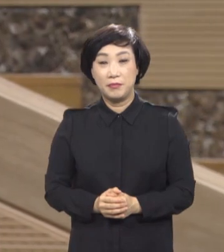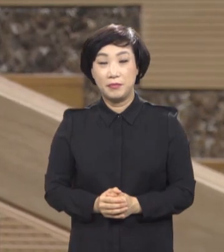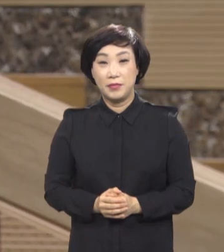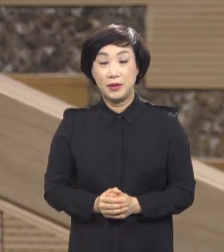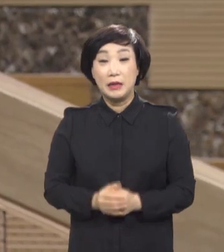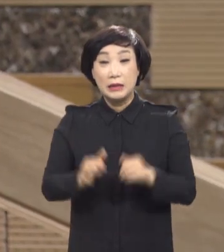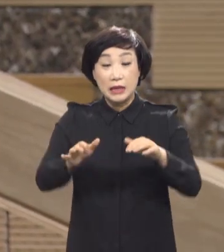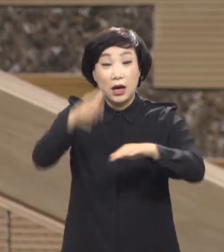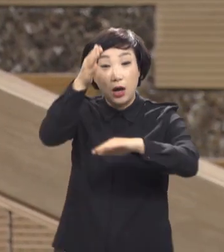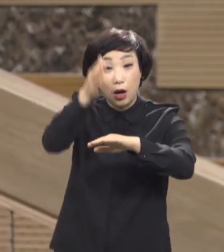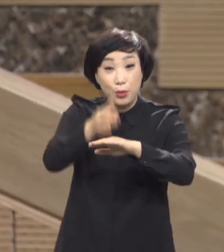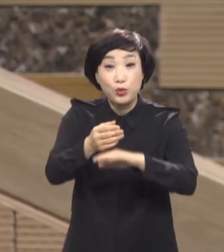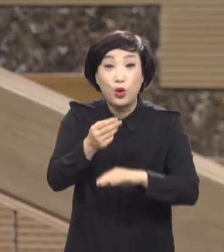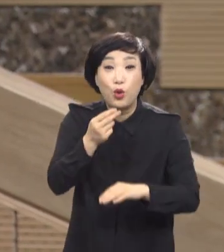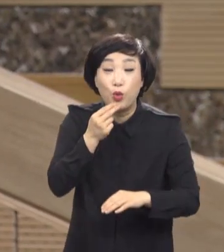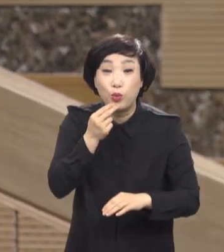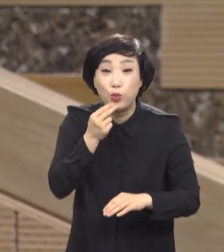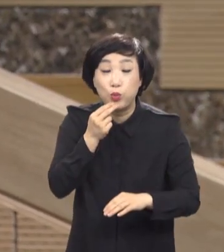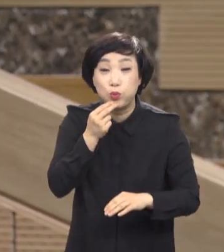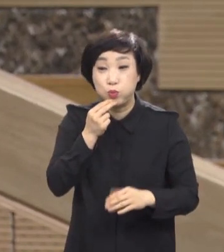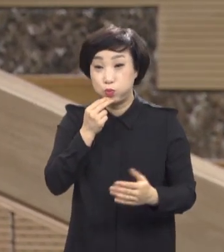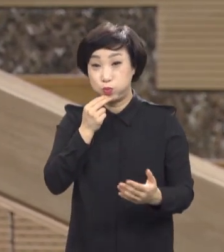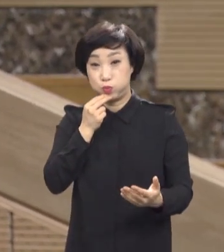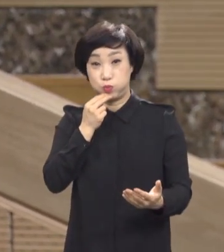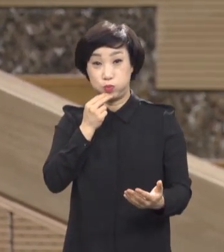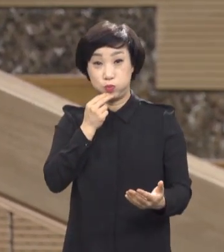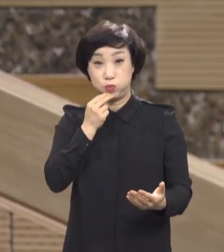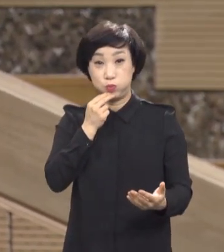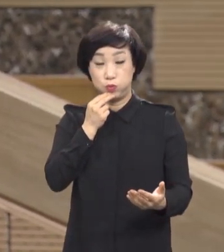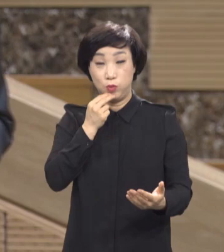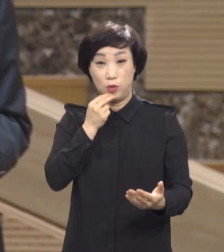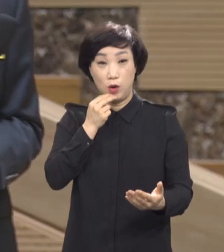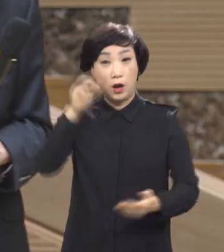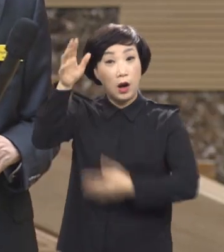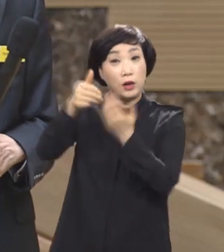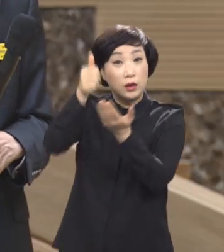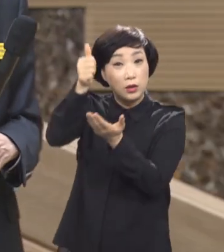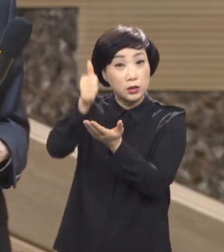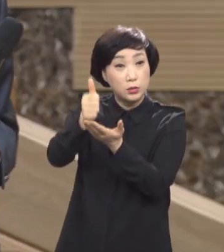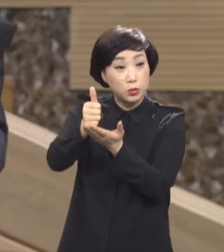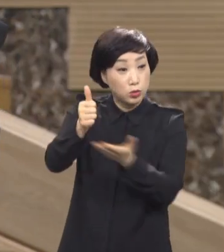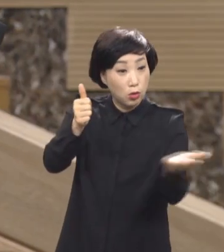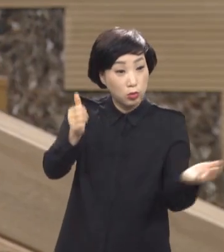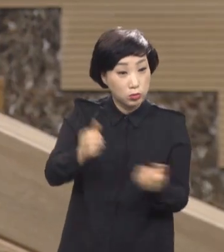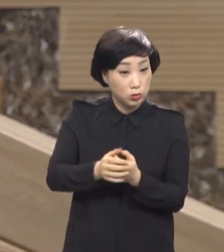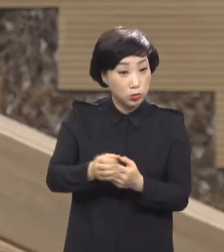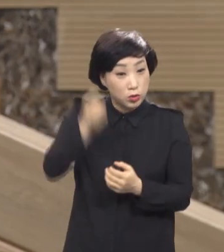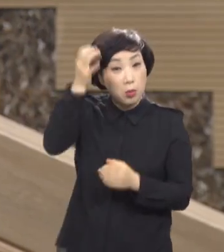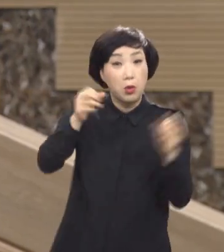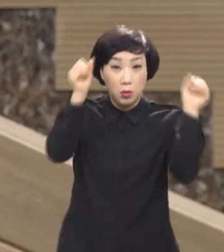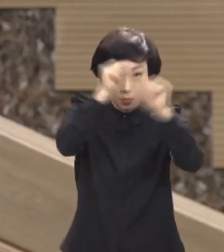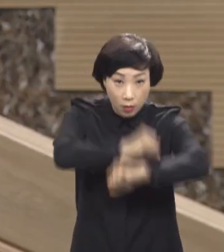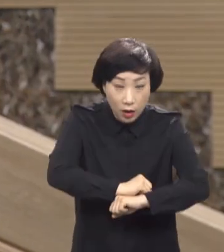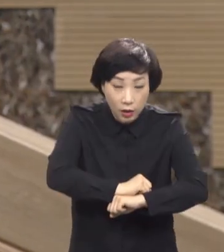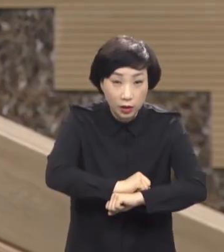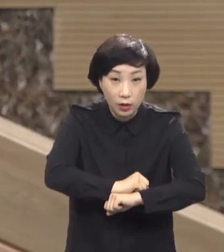감사하지 않으면 하나님을 잊어버려 망하니